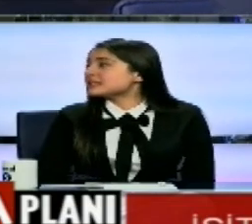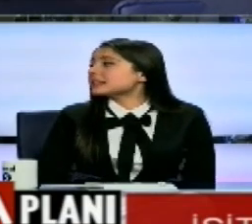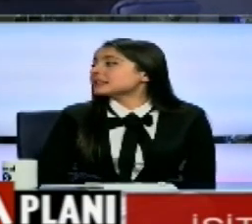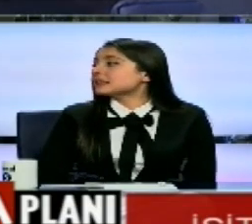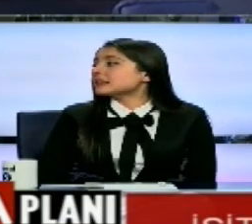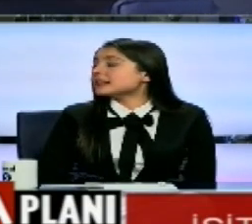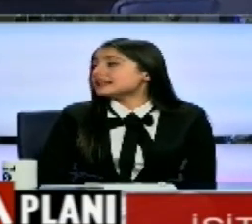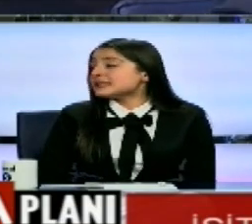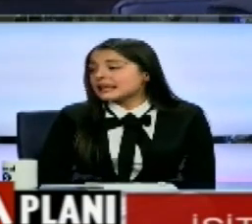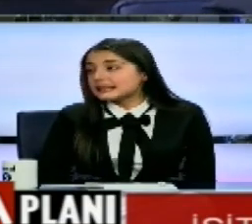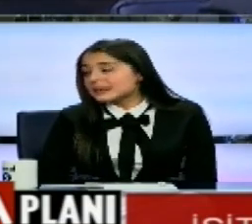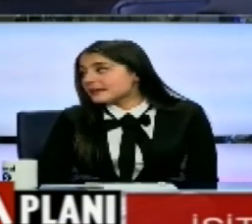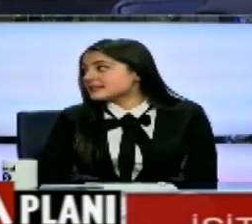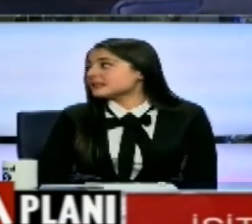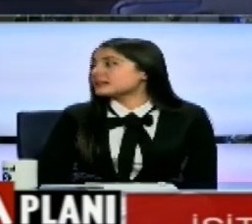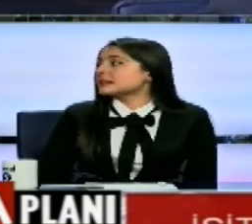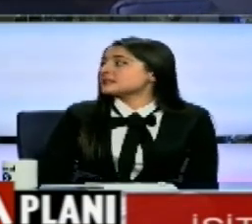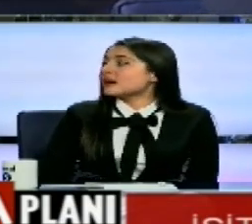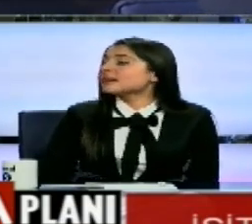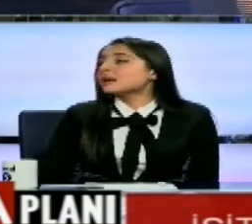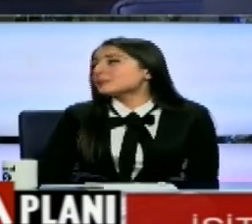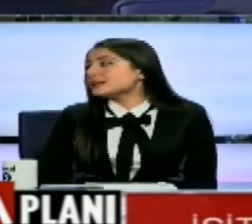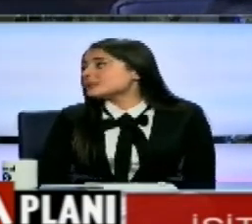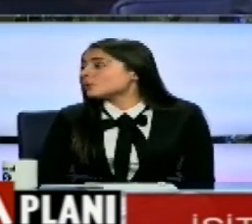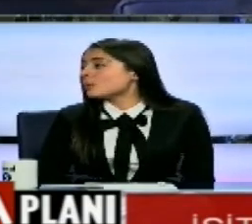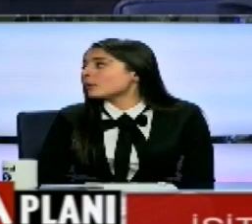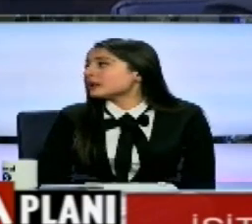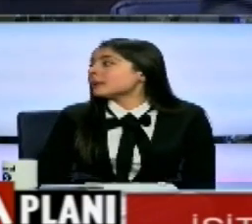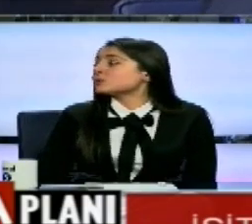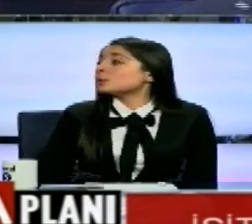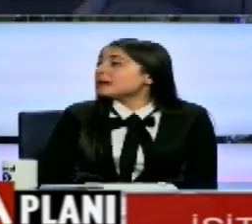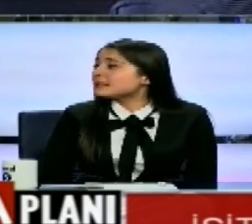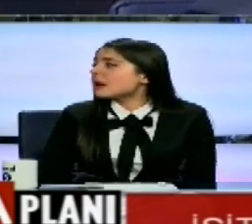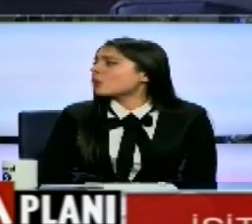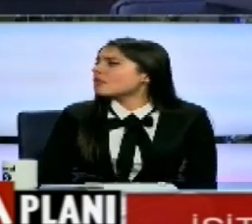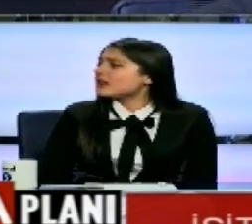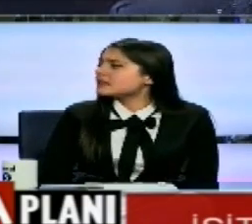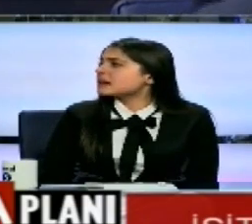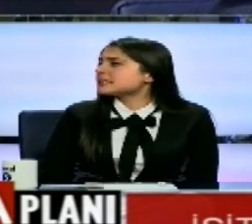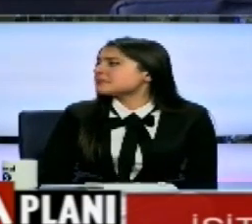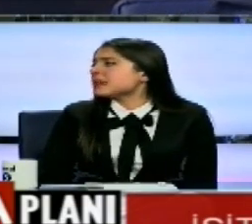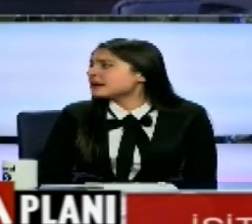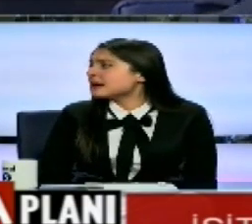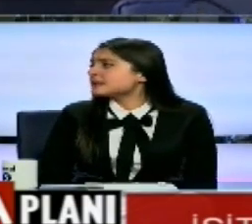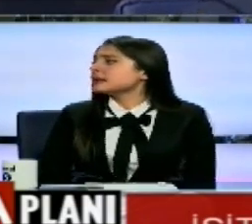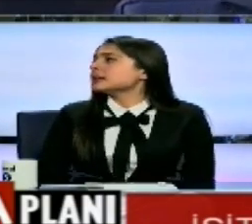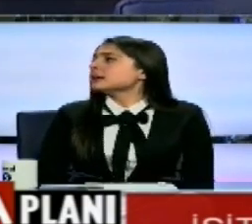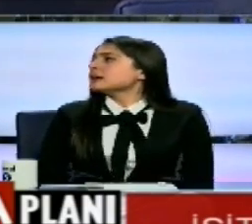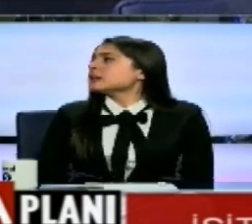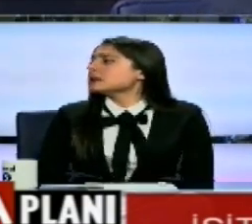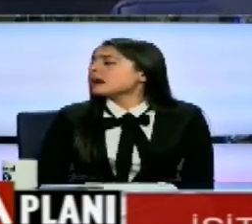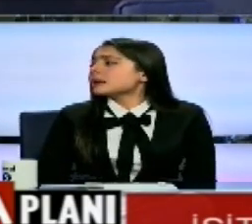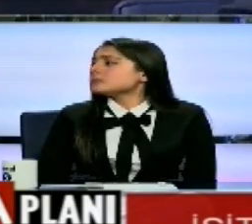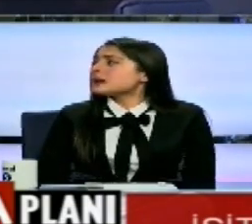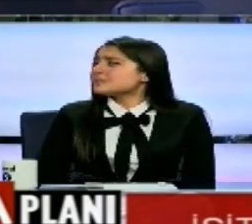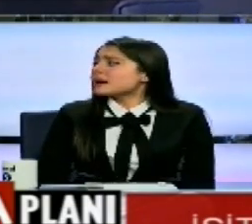eksikliklerinizi, ne gibi eksiklikleriniz var, ne yapabiliriz bu bağlamda, toplantılar, konferanslar, seminerler,